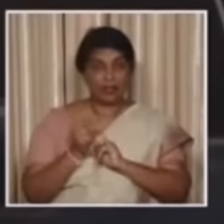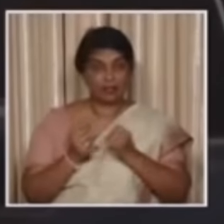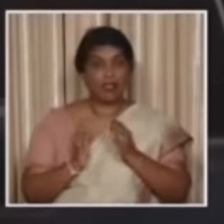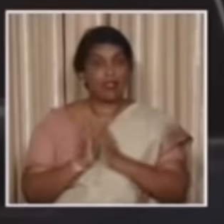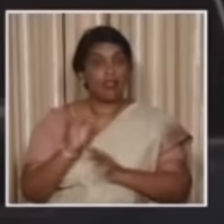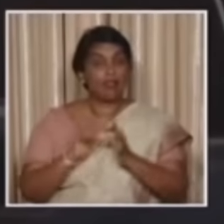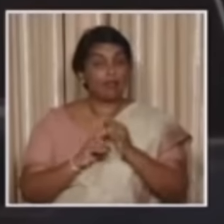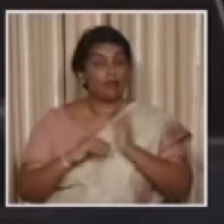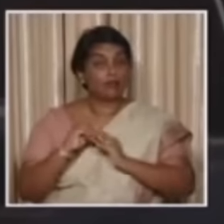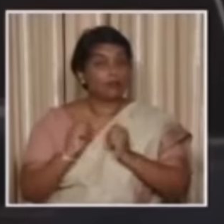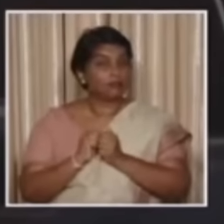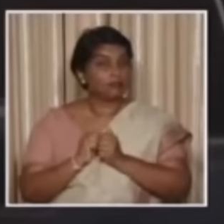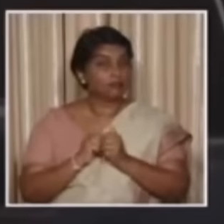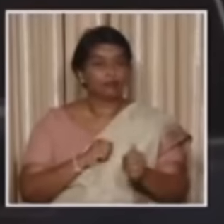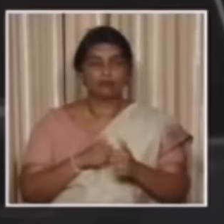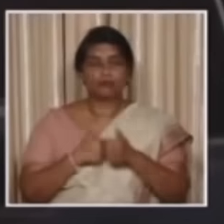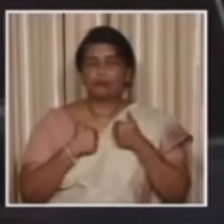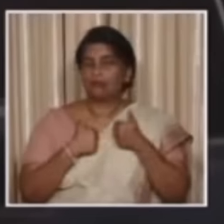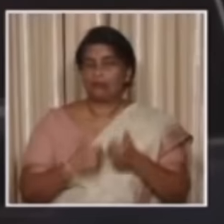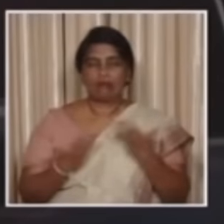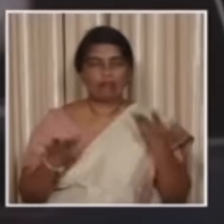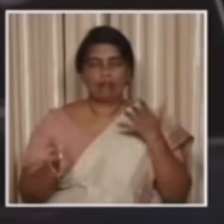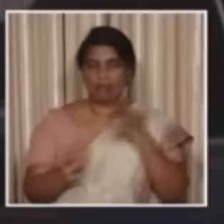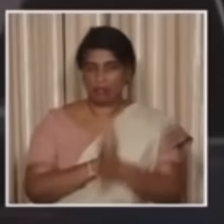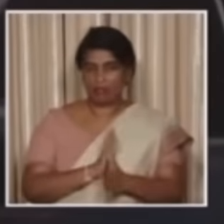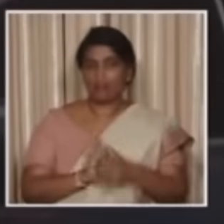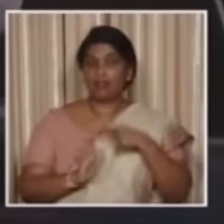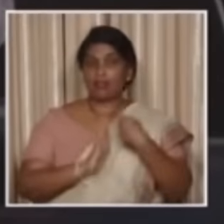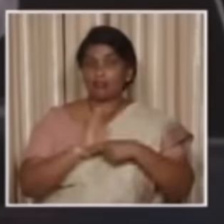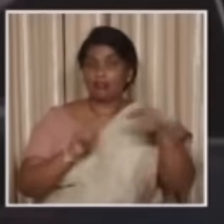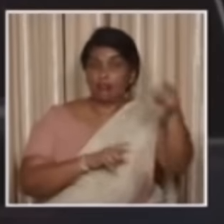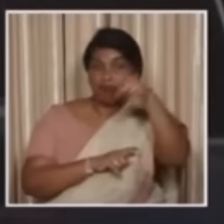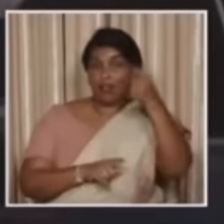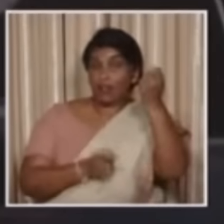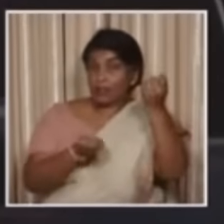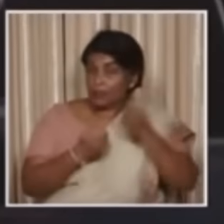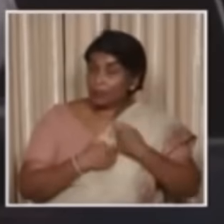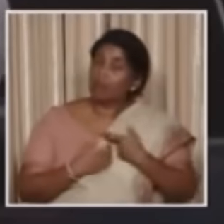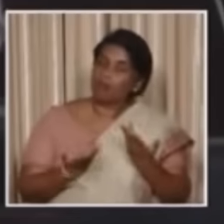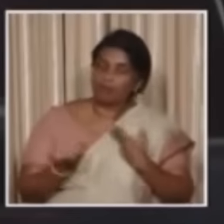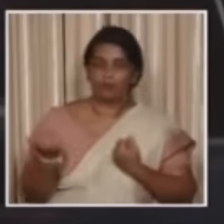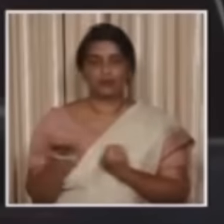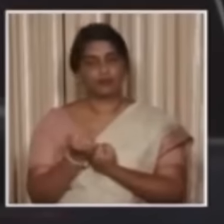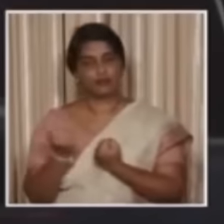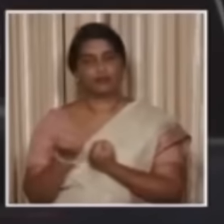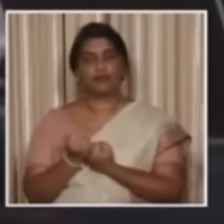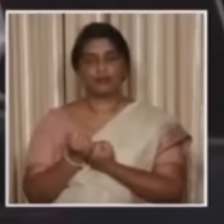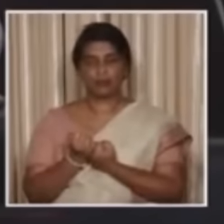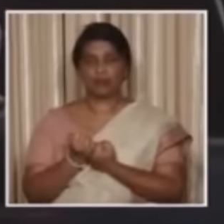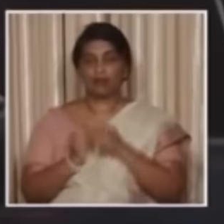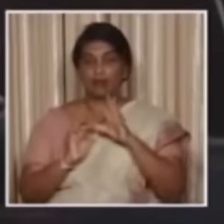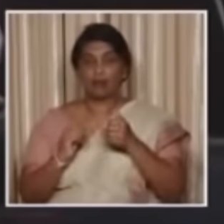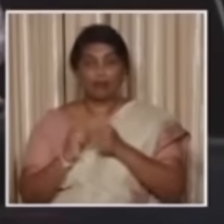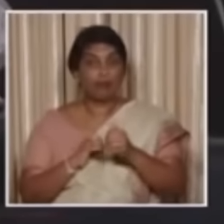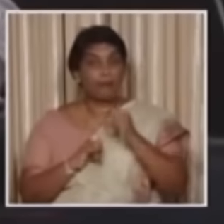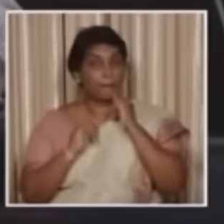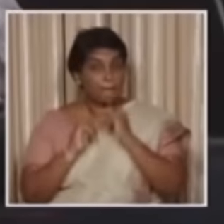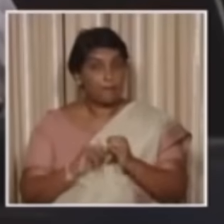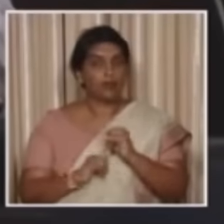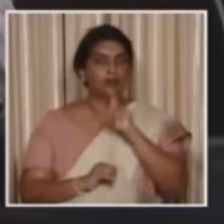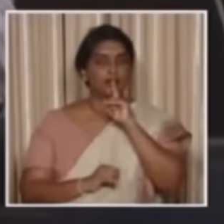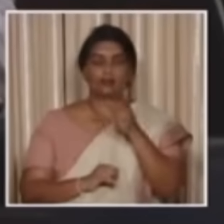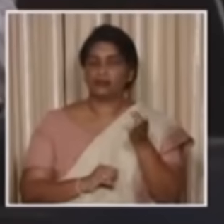ගත්ත ක්‍රියාමාර්ග හරි නෑ වැරදි. රටේ ජනමතයේ හිඳ තමයි මම මේ අපි මේකට සපෝට් කරන්නේ. හැබැයි ගත්ත ඒවා වැරදි කියලා